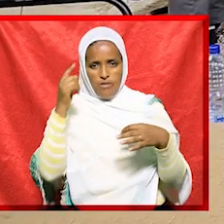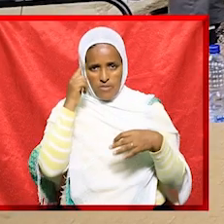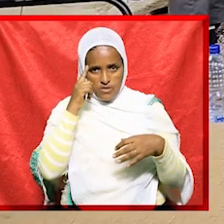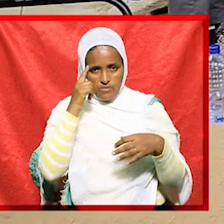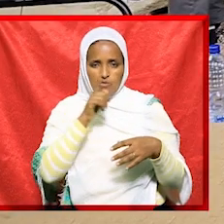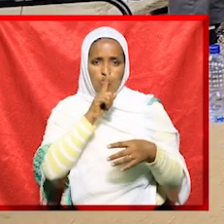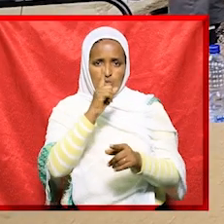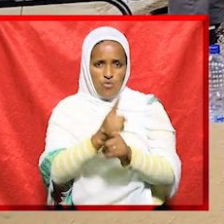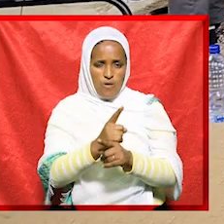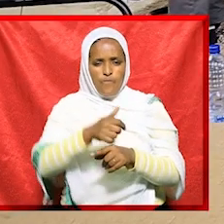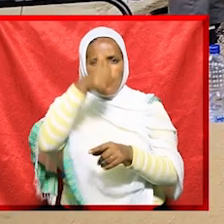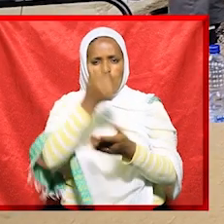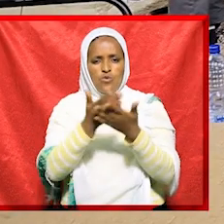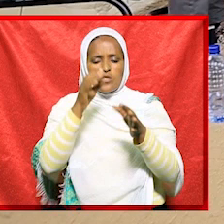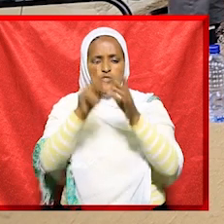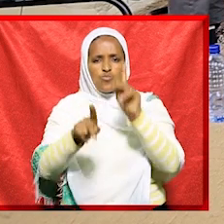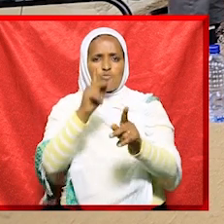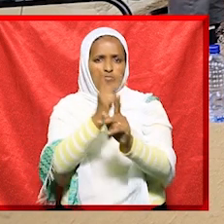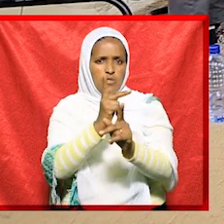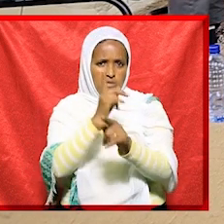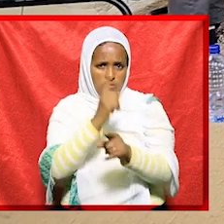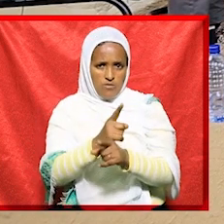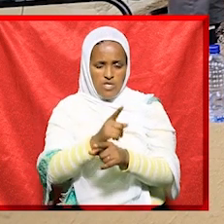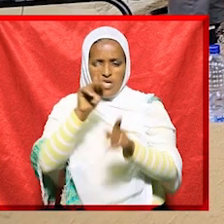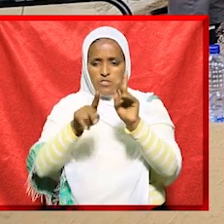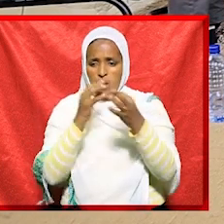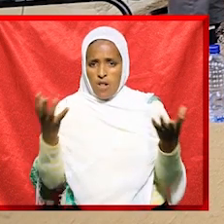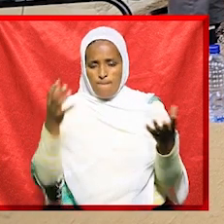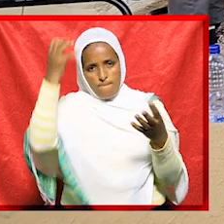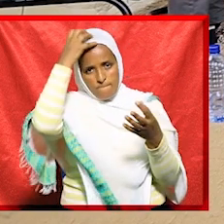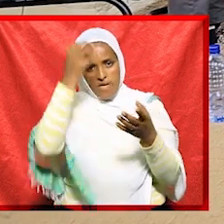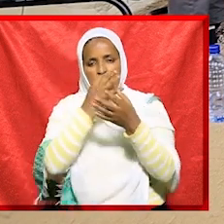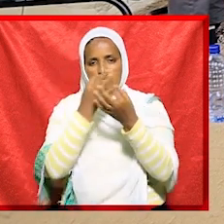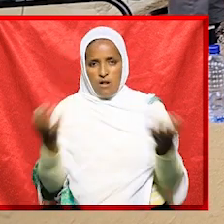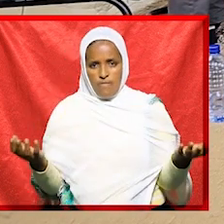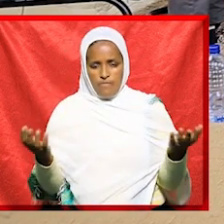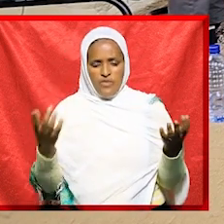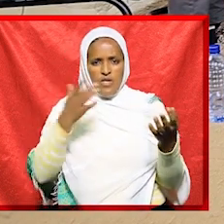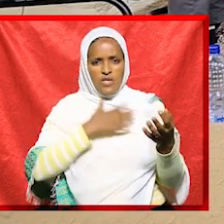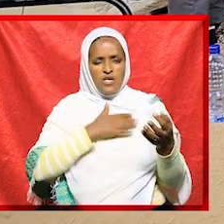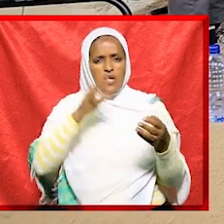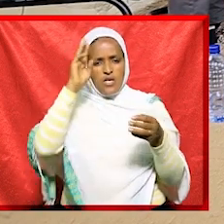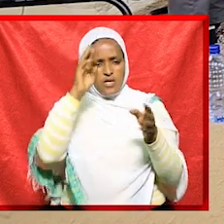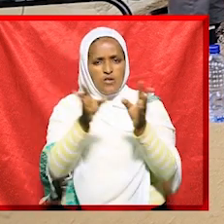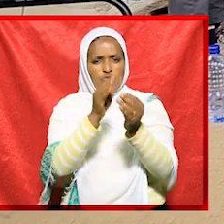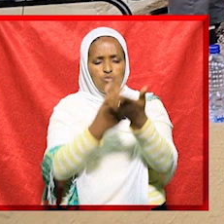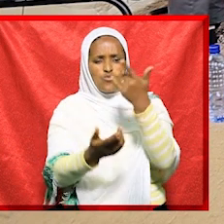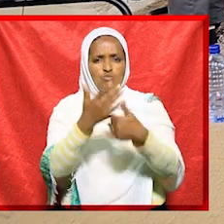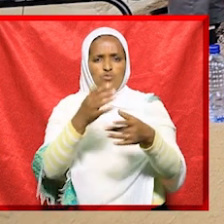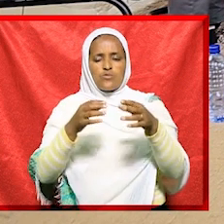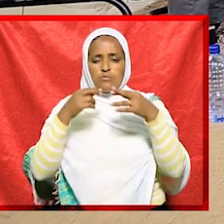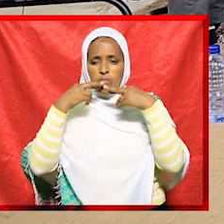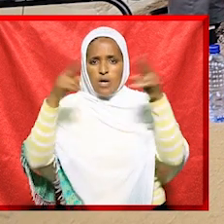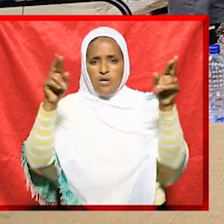ለህዝቦች ደህንነት የሚያስብ ነው። ዋናው ነገር ህዝቦቹን መጠበቅ ነው። መቼም ህዝብ ከሌለ መንግስት የለም። እኔ